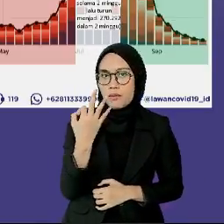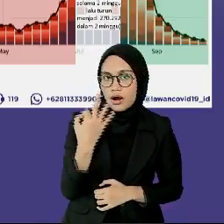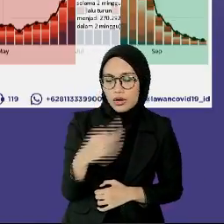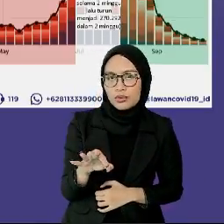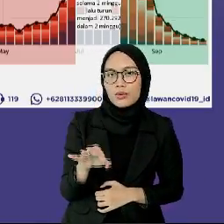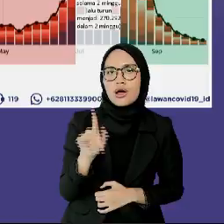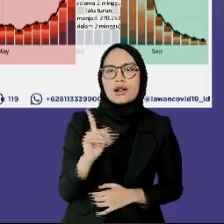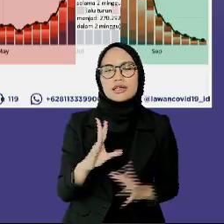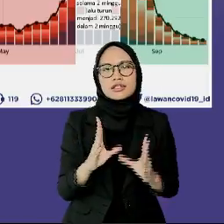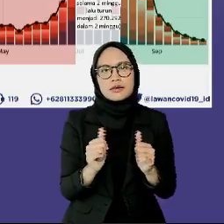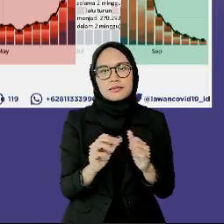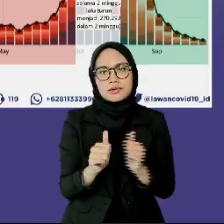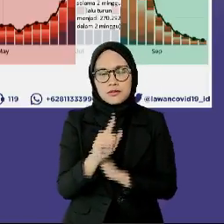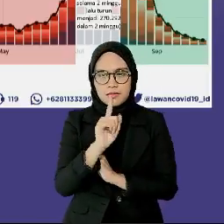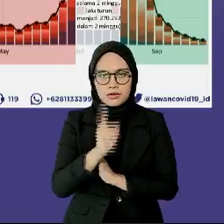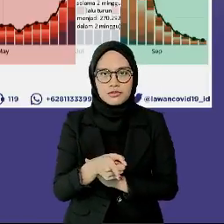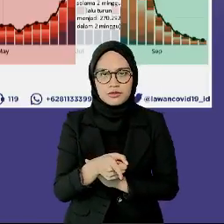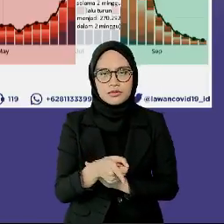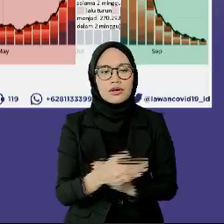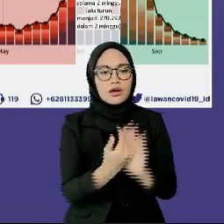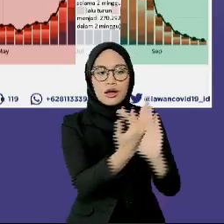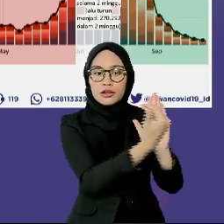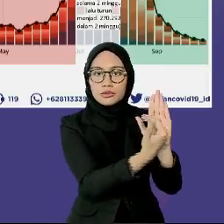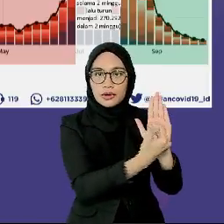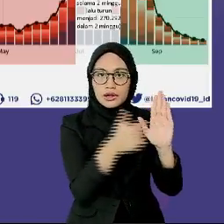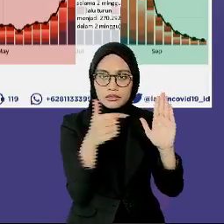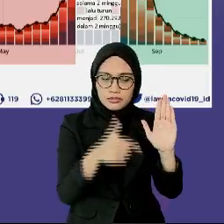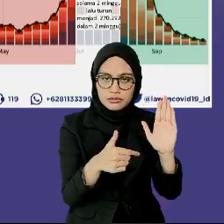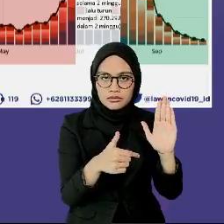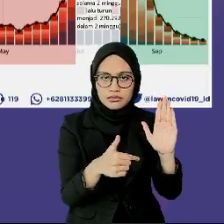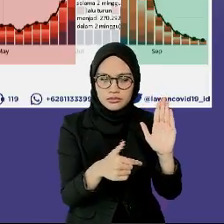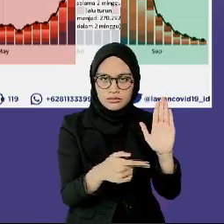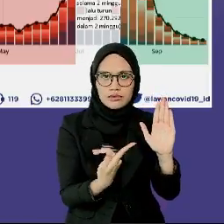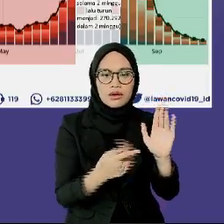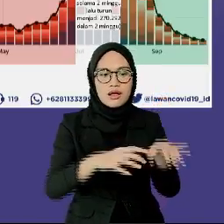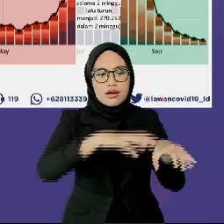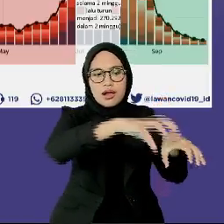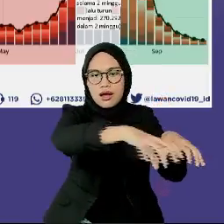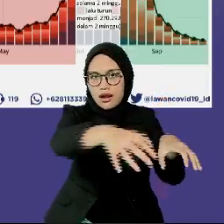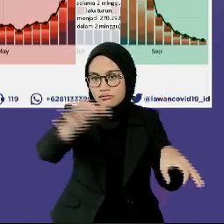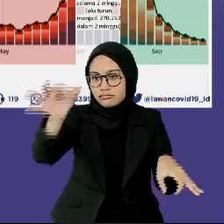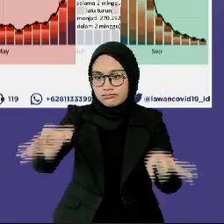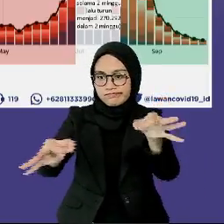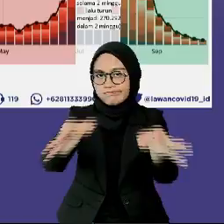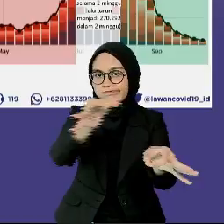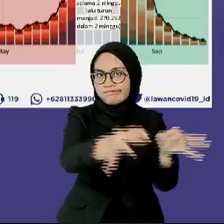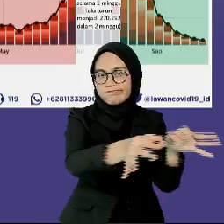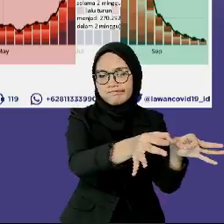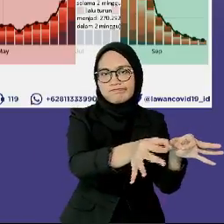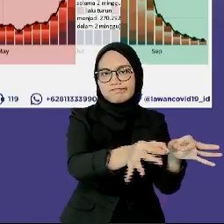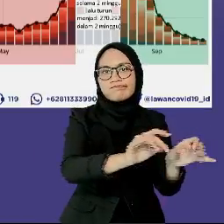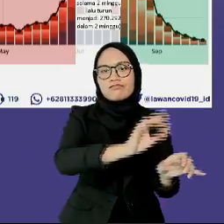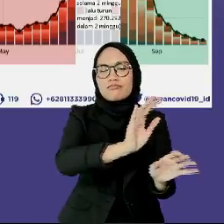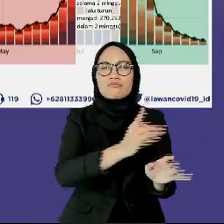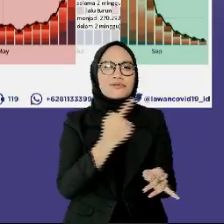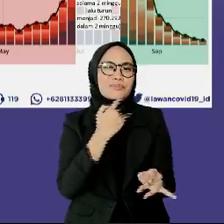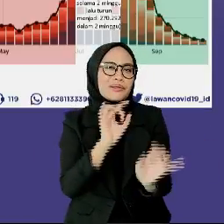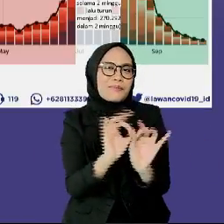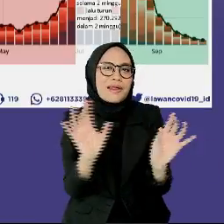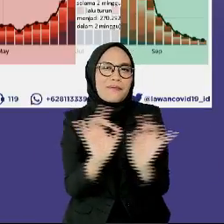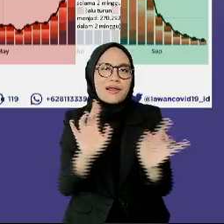lain, kebijakan didasarkan pada situasi masing-masing daerah. Relaksasi dapat dilakukan